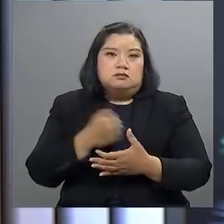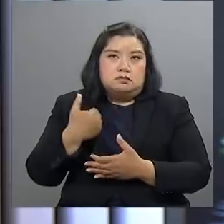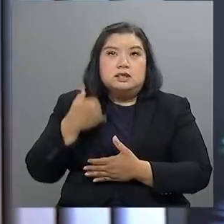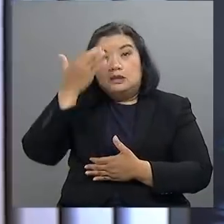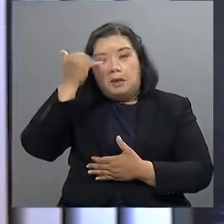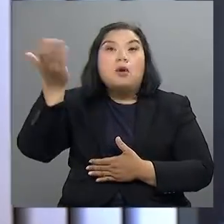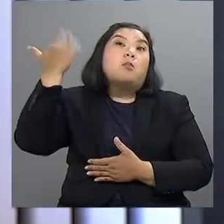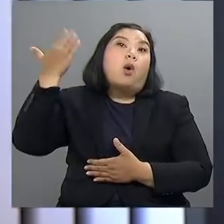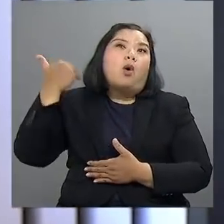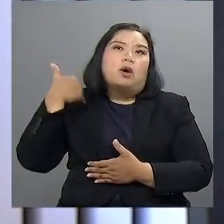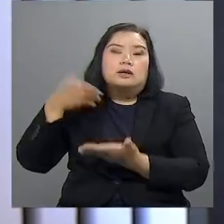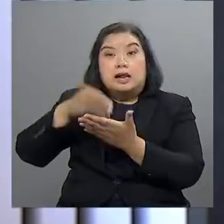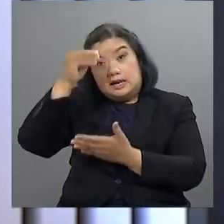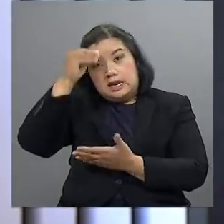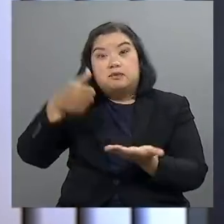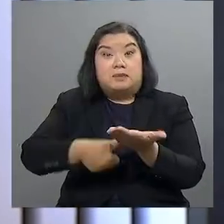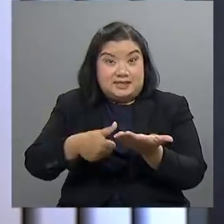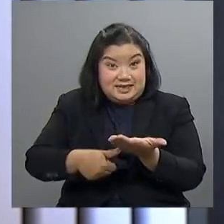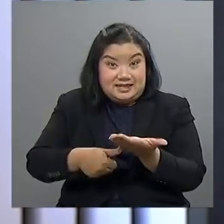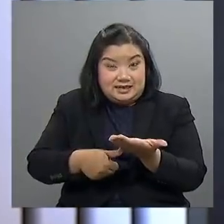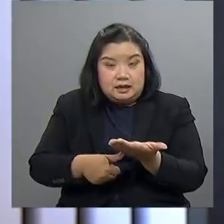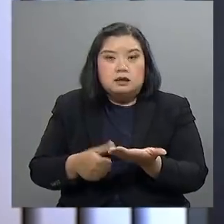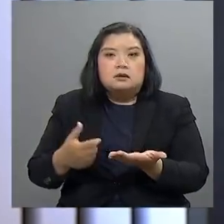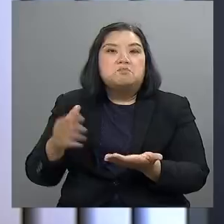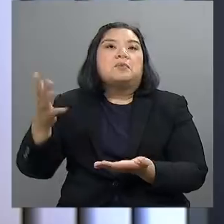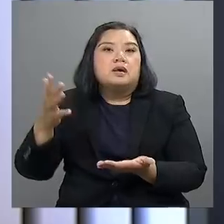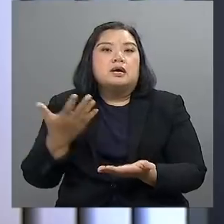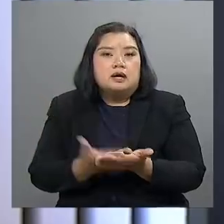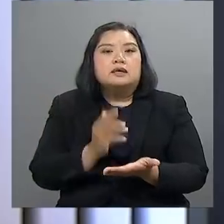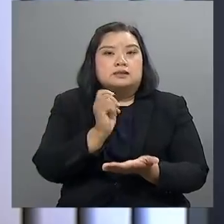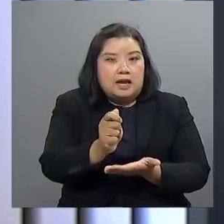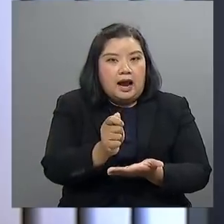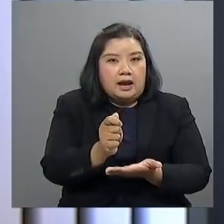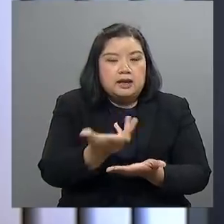แล้วเกี่ยวกับภาษีคือบัญชีรายรับรายจ่ายเท่านั้นเลยเขียนใช้เท่าไหร่จ่ายเท่าไหร่เก็บเท่าไ